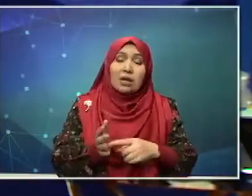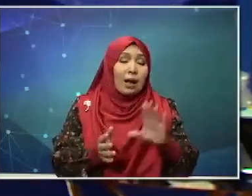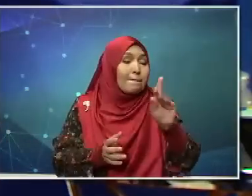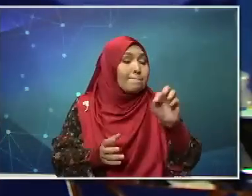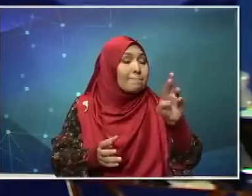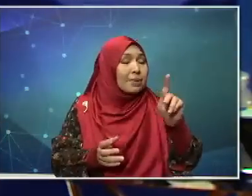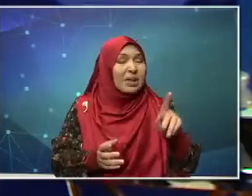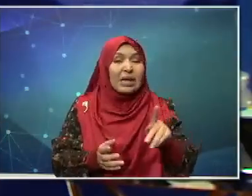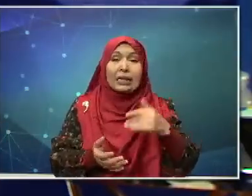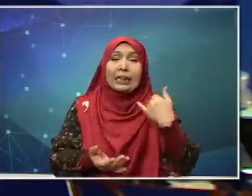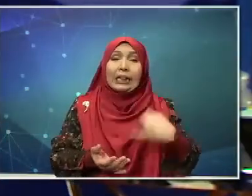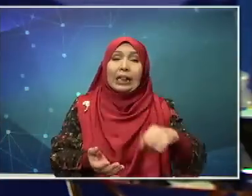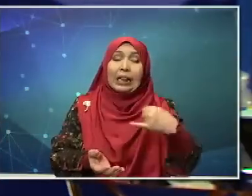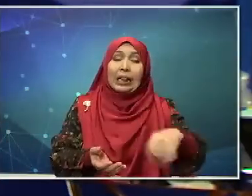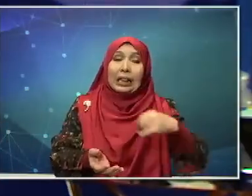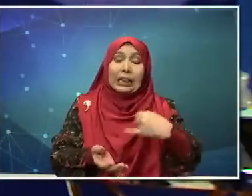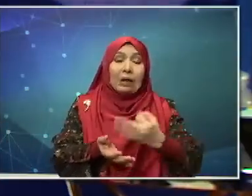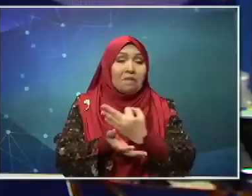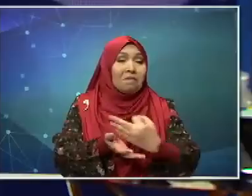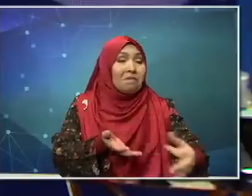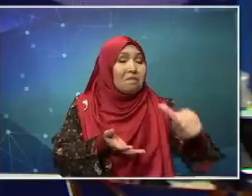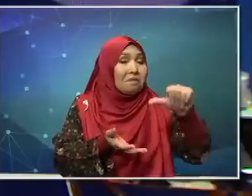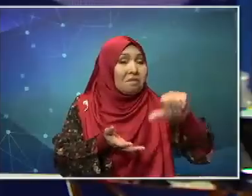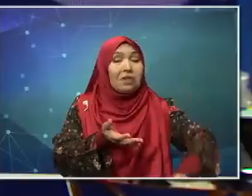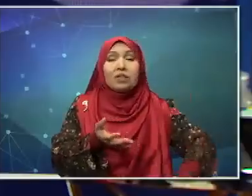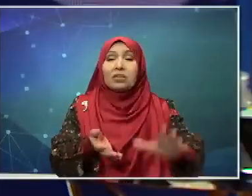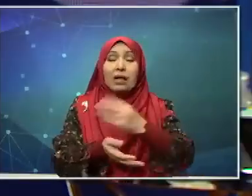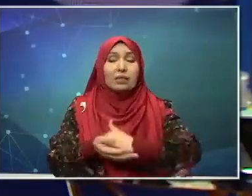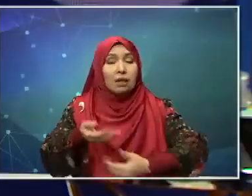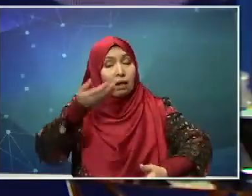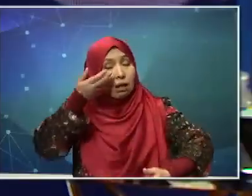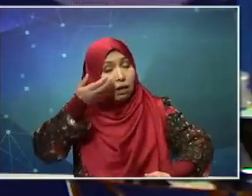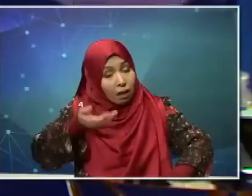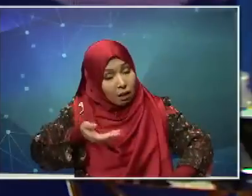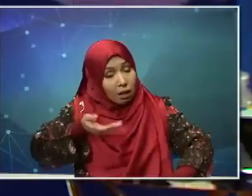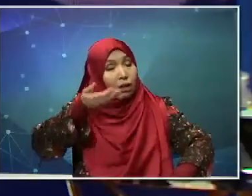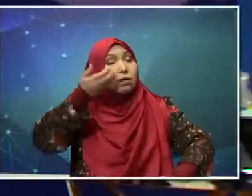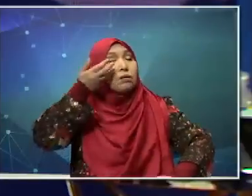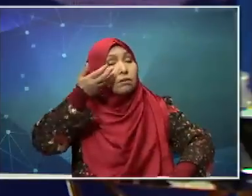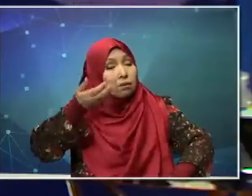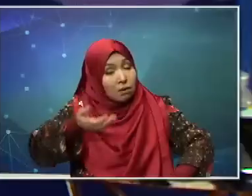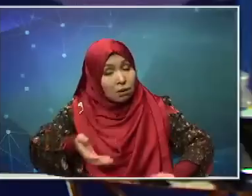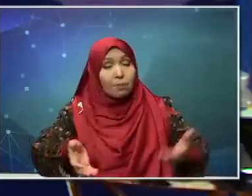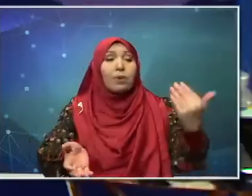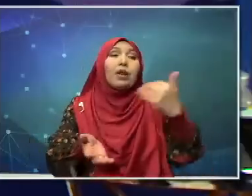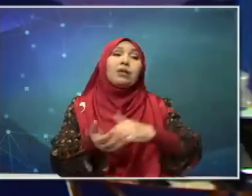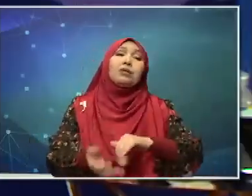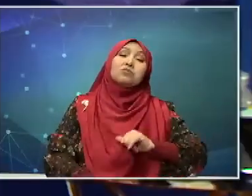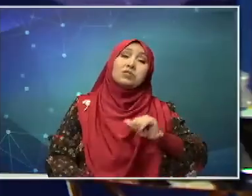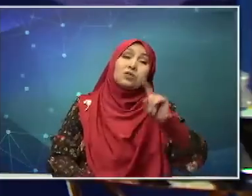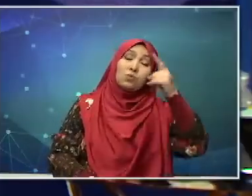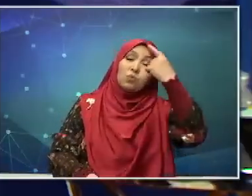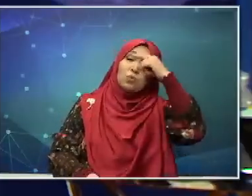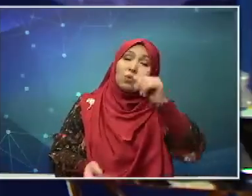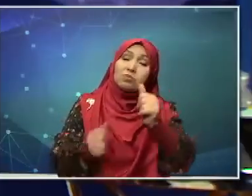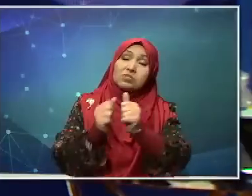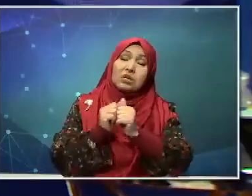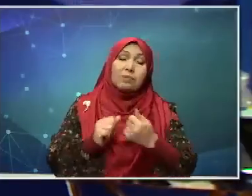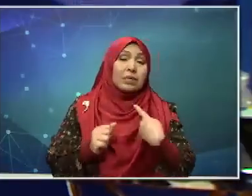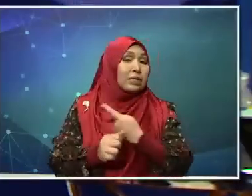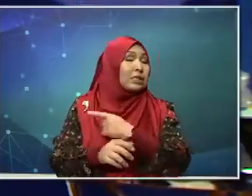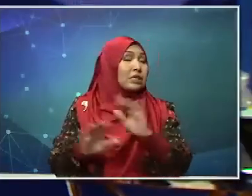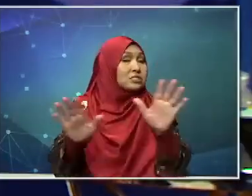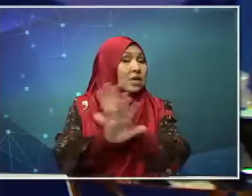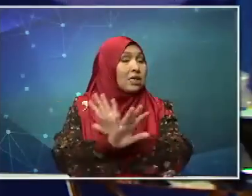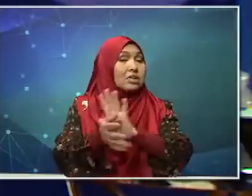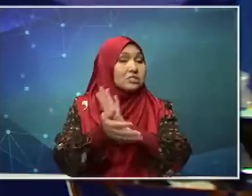Jalan Cup dan dicincang semangka juga mengandung Oh jadi ini untuk kita sama-sama syukur jangan jadi